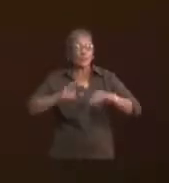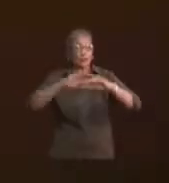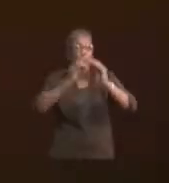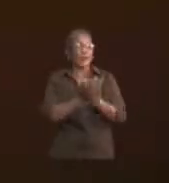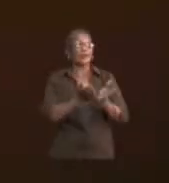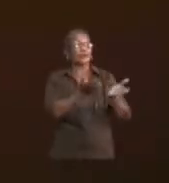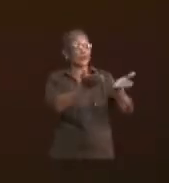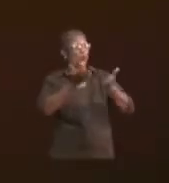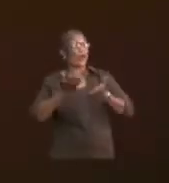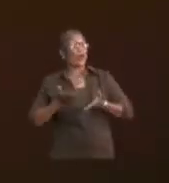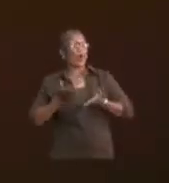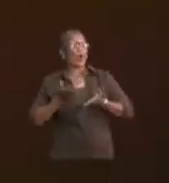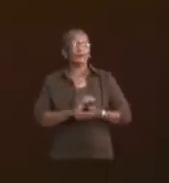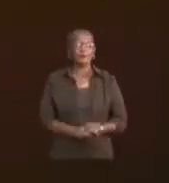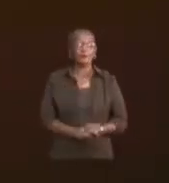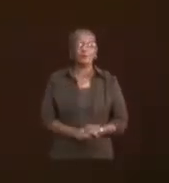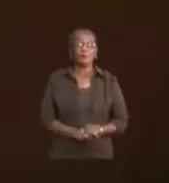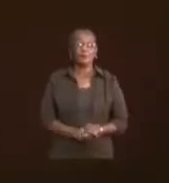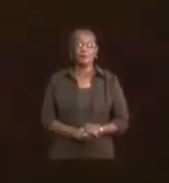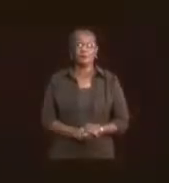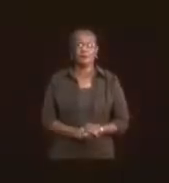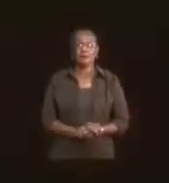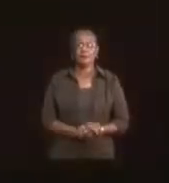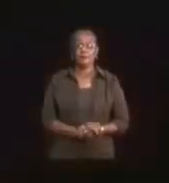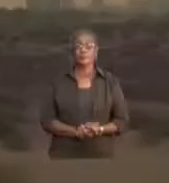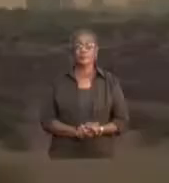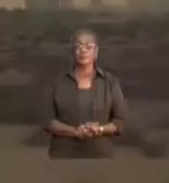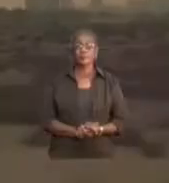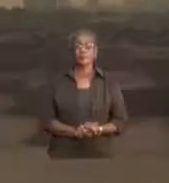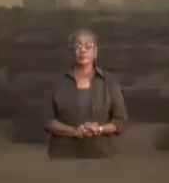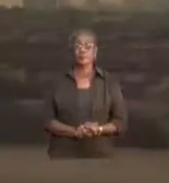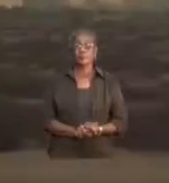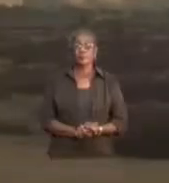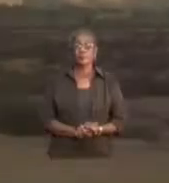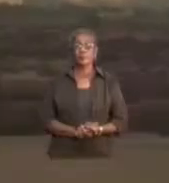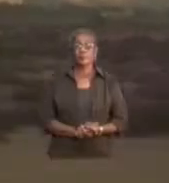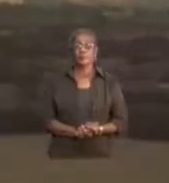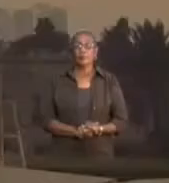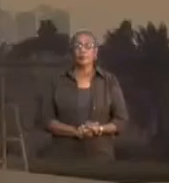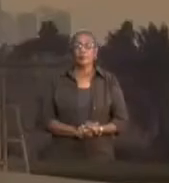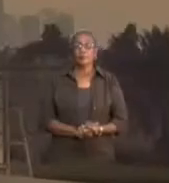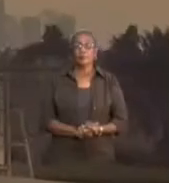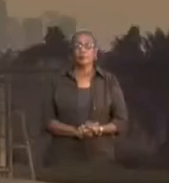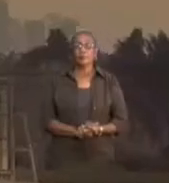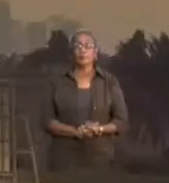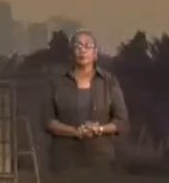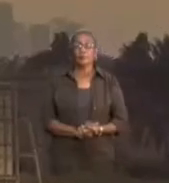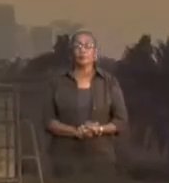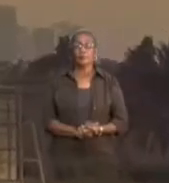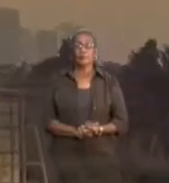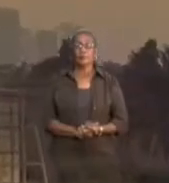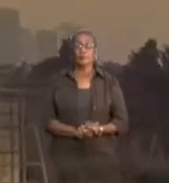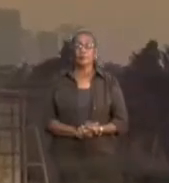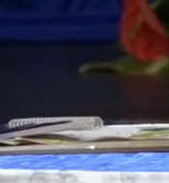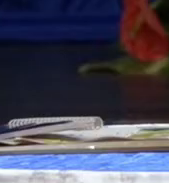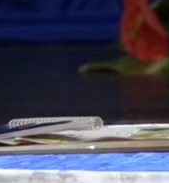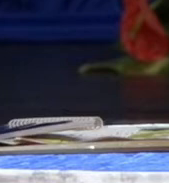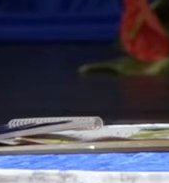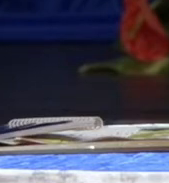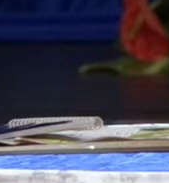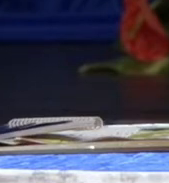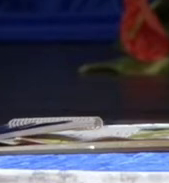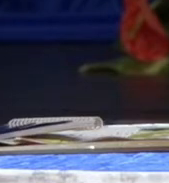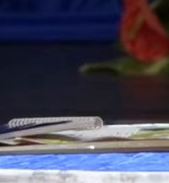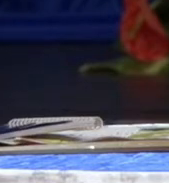de komende weken zal het team beschikbaar zijn om die informatie te verschaffen. Maar wij verwachten van het bedrijfsleven,